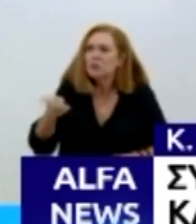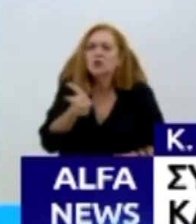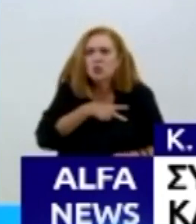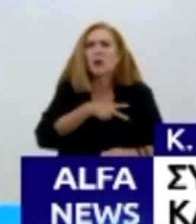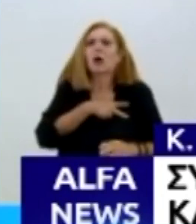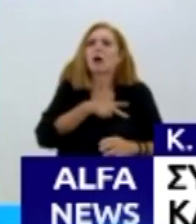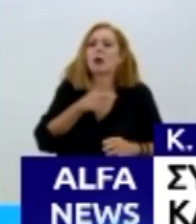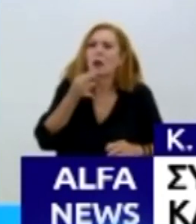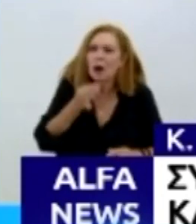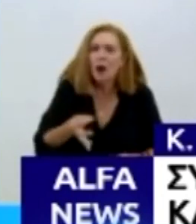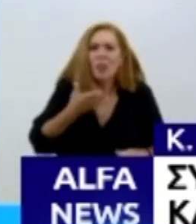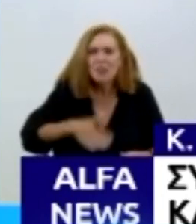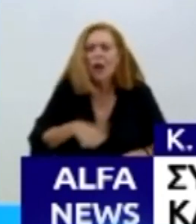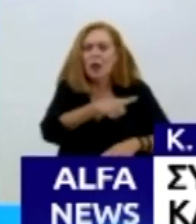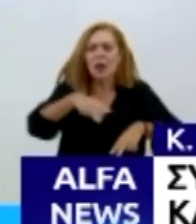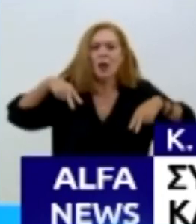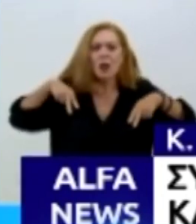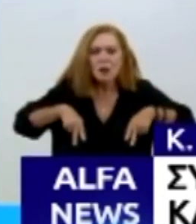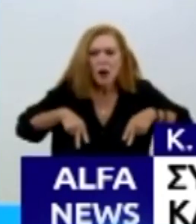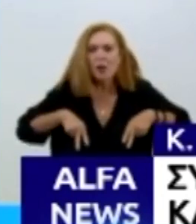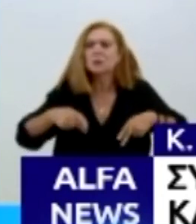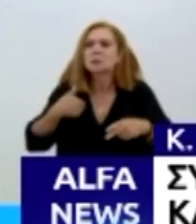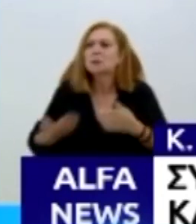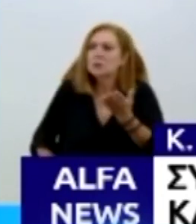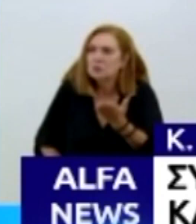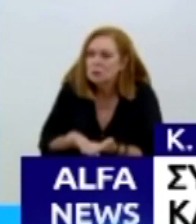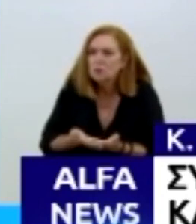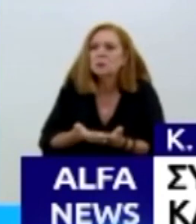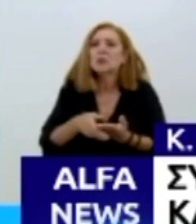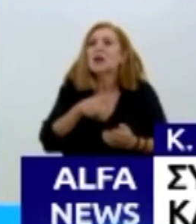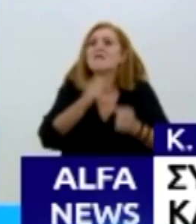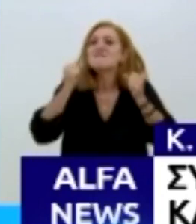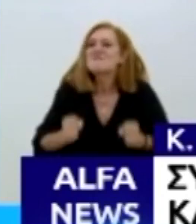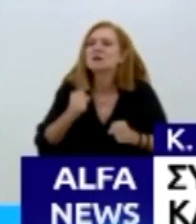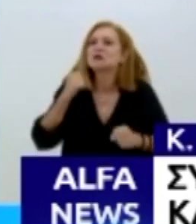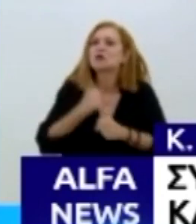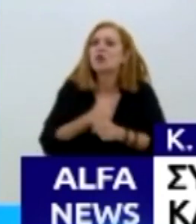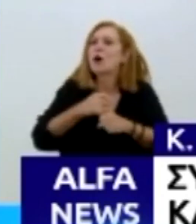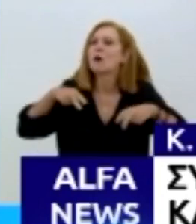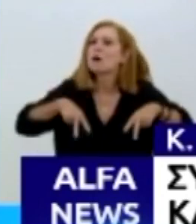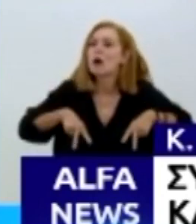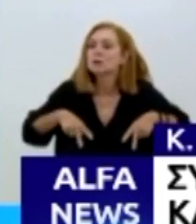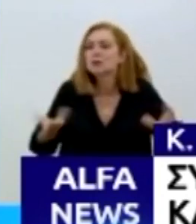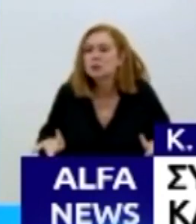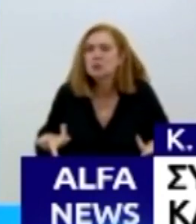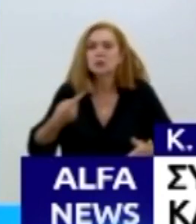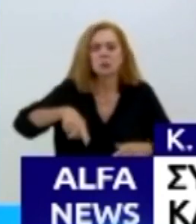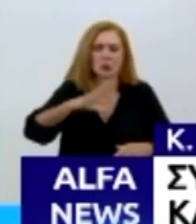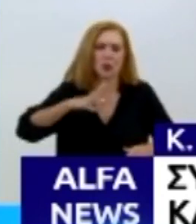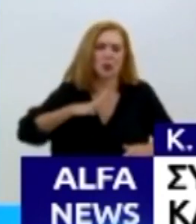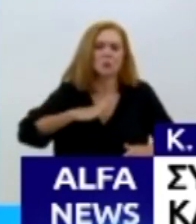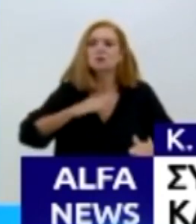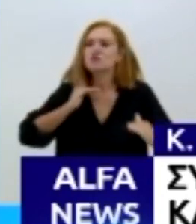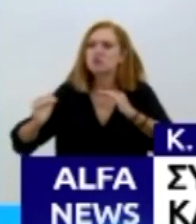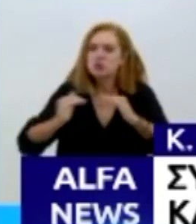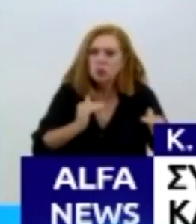σε όλες του τις εκφάνσεις να επιτελεί την βασική του αποστολή, να προστατεύει δηλαδή